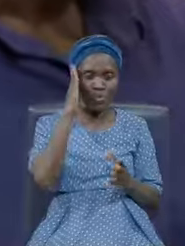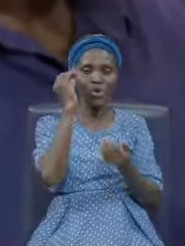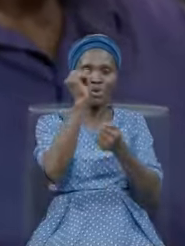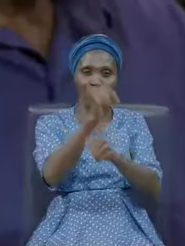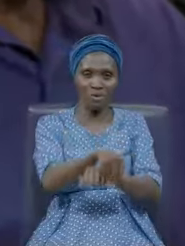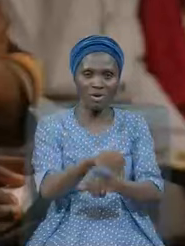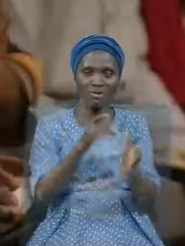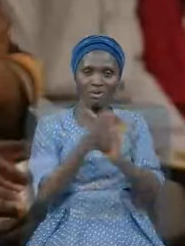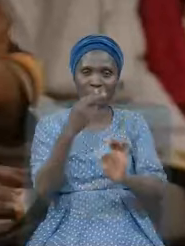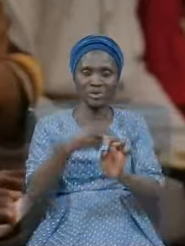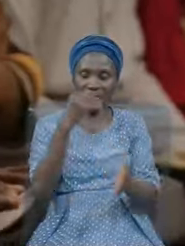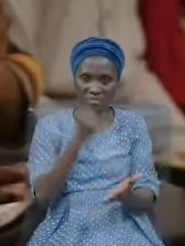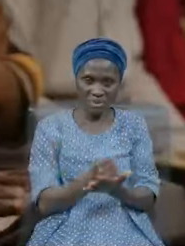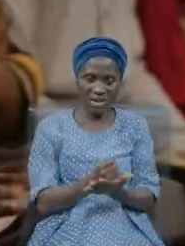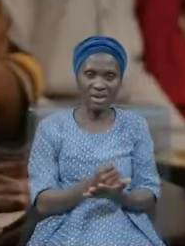vais